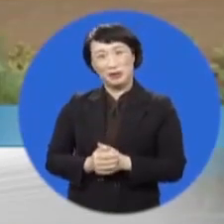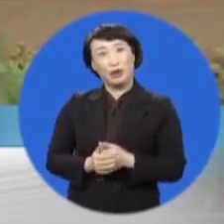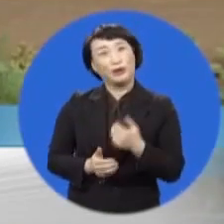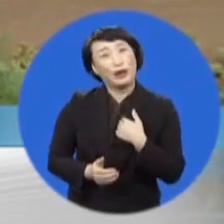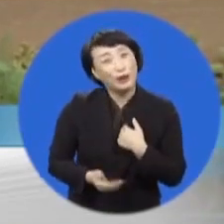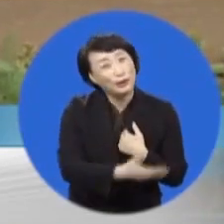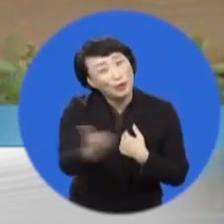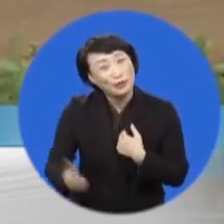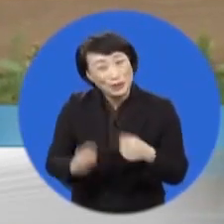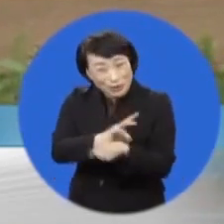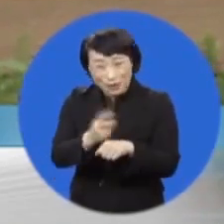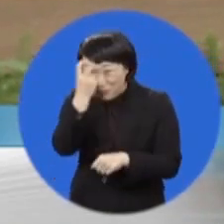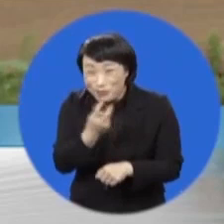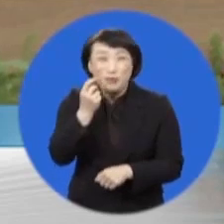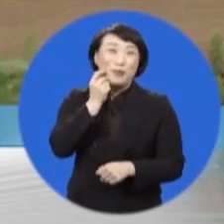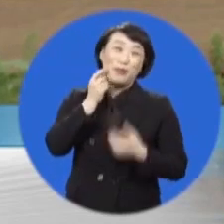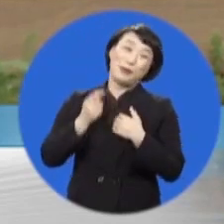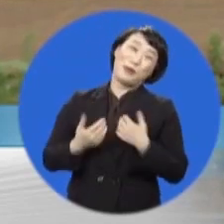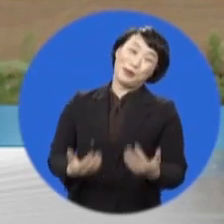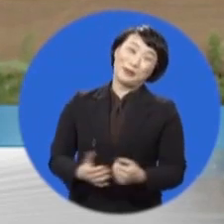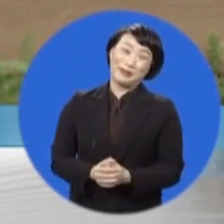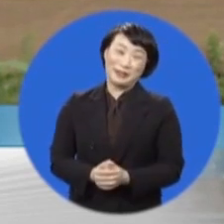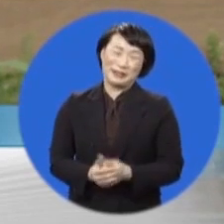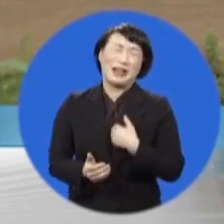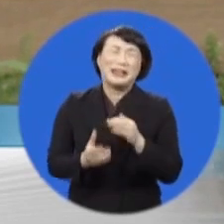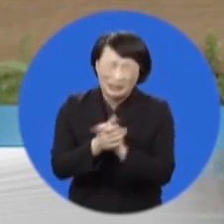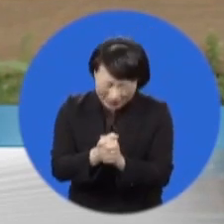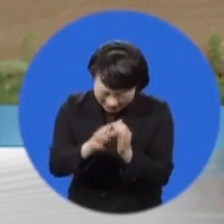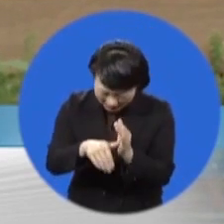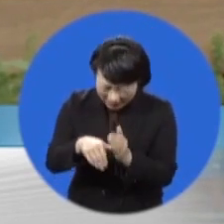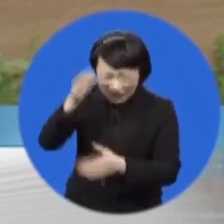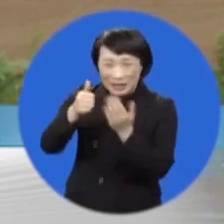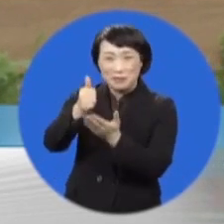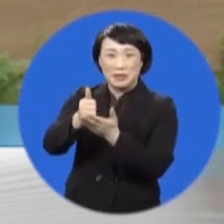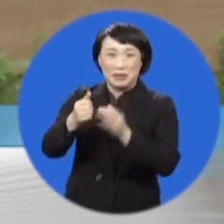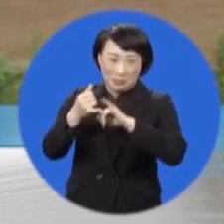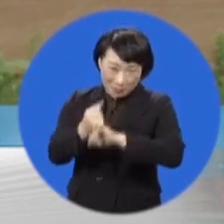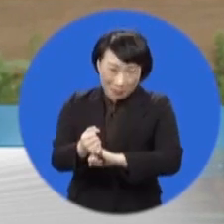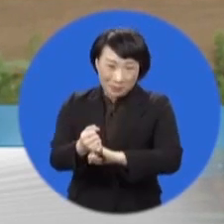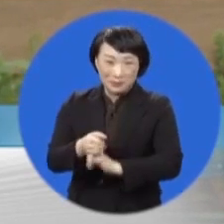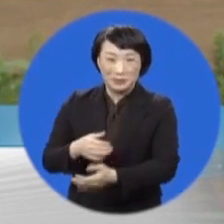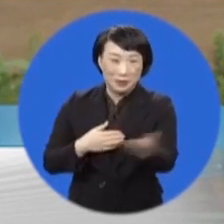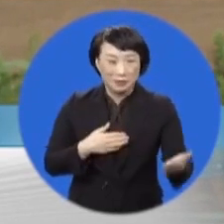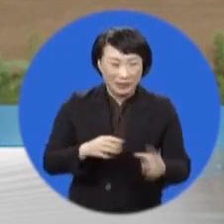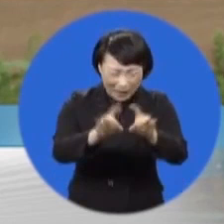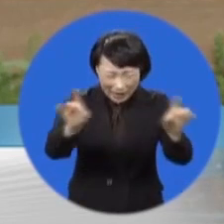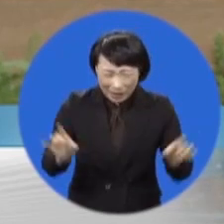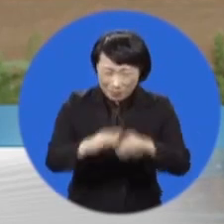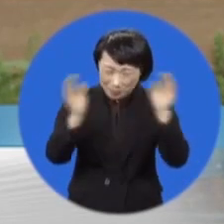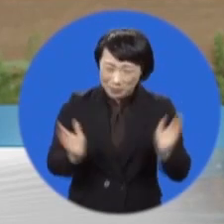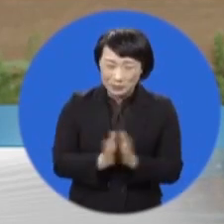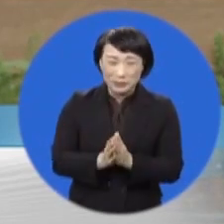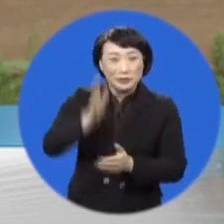제가 여러분을 지킬 수 없다 너 하는 기도할 때 하나님이 빵 dc 여러분 한 분 한 뭘